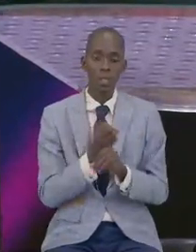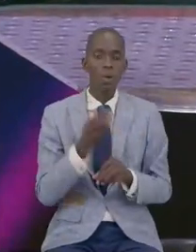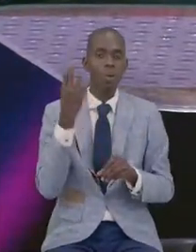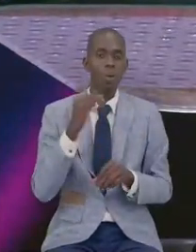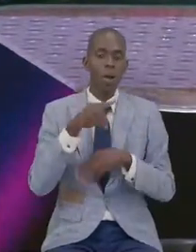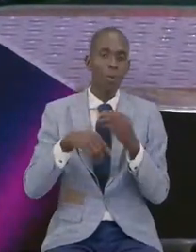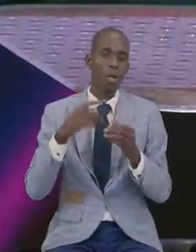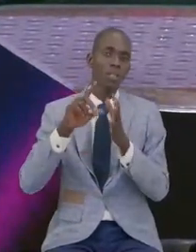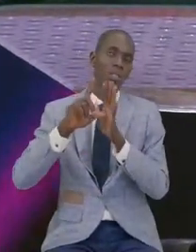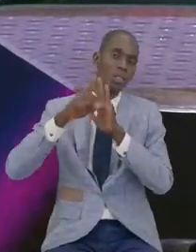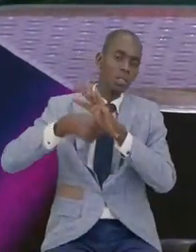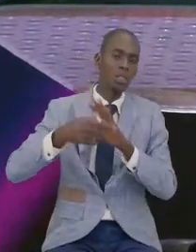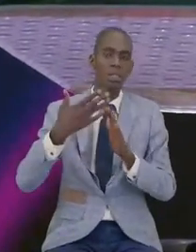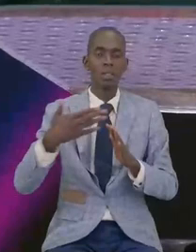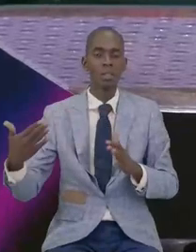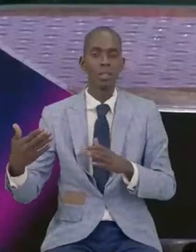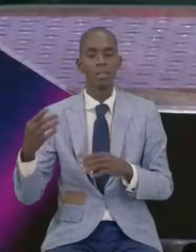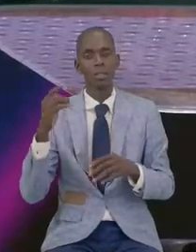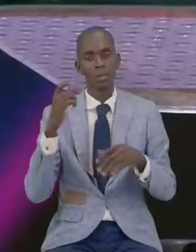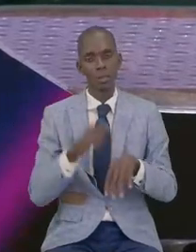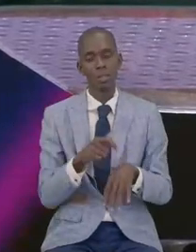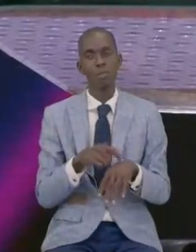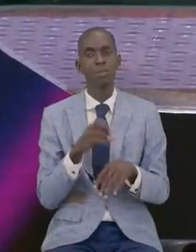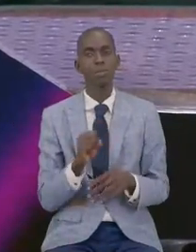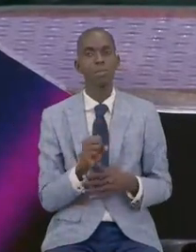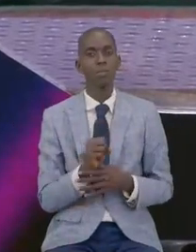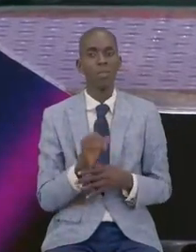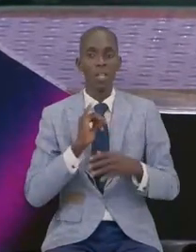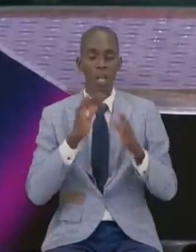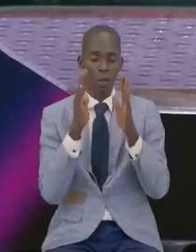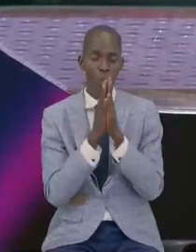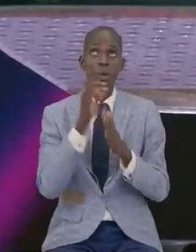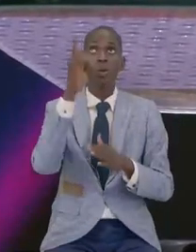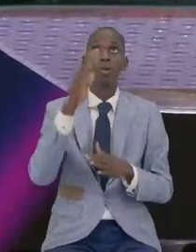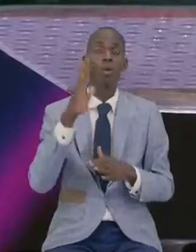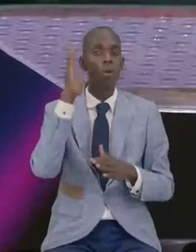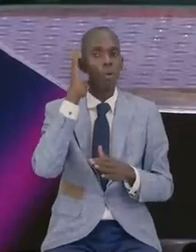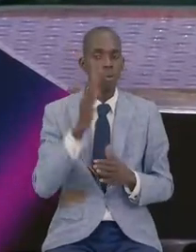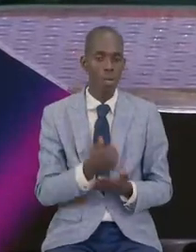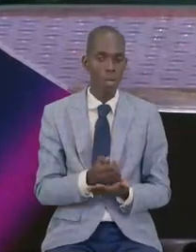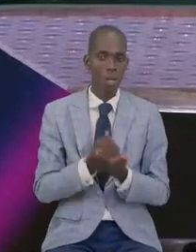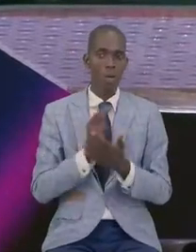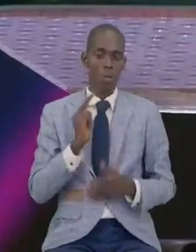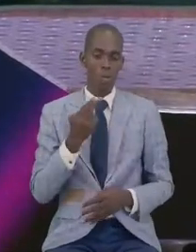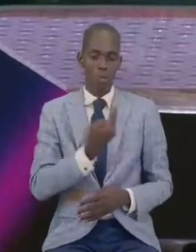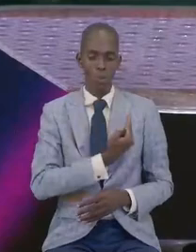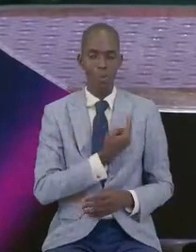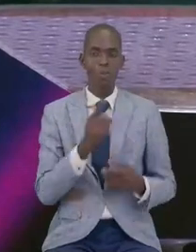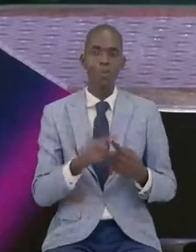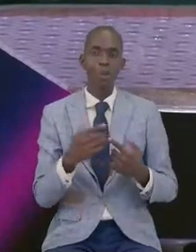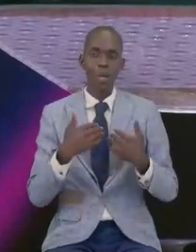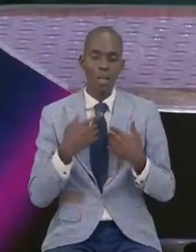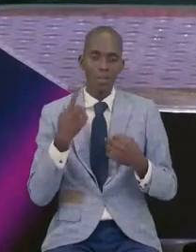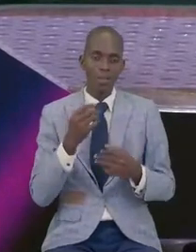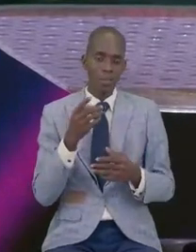son explication est certaine. Je prie que Dieu nous aide à